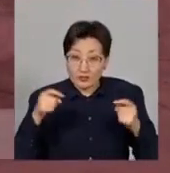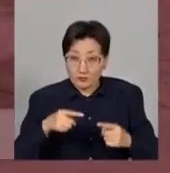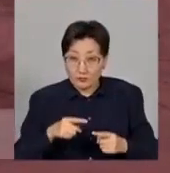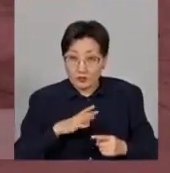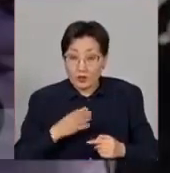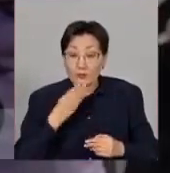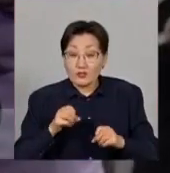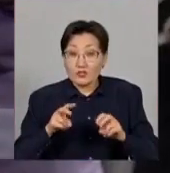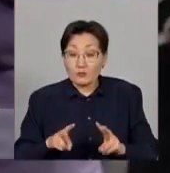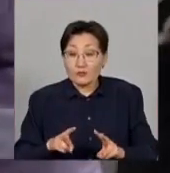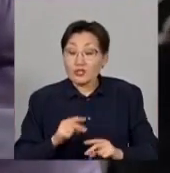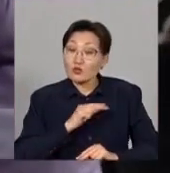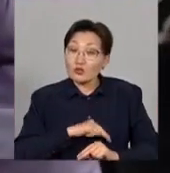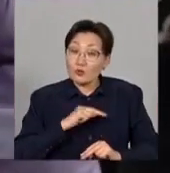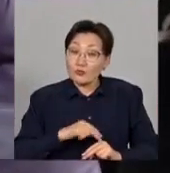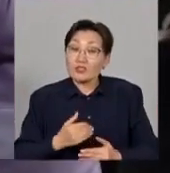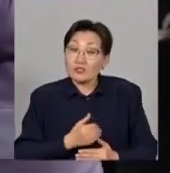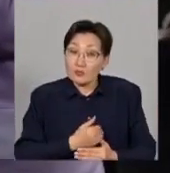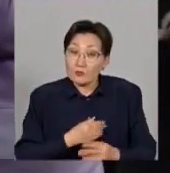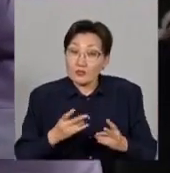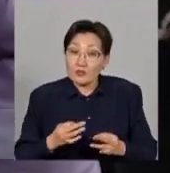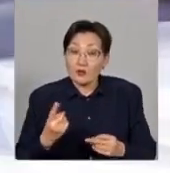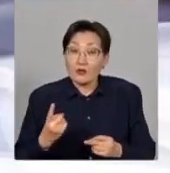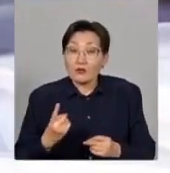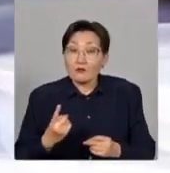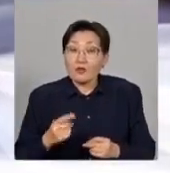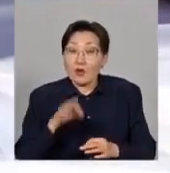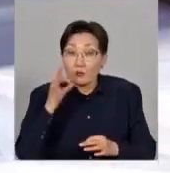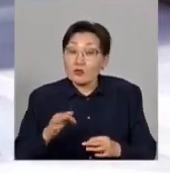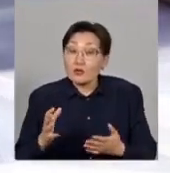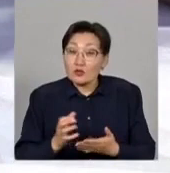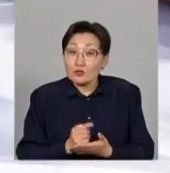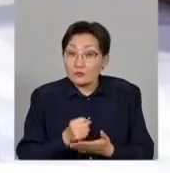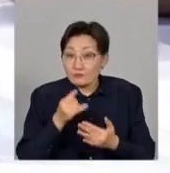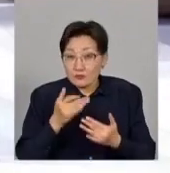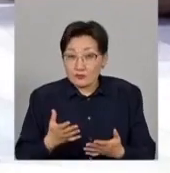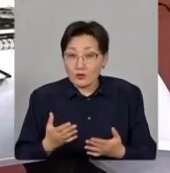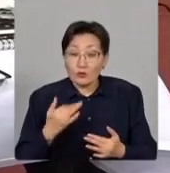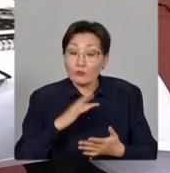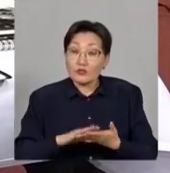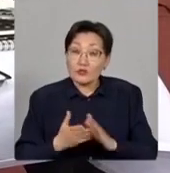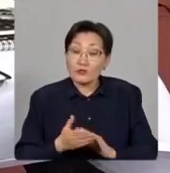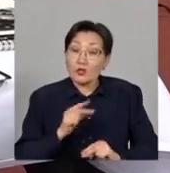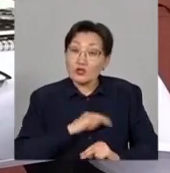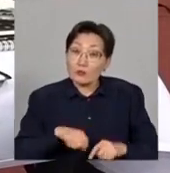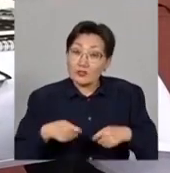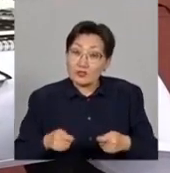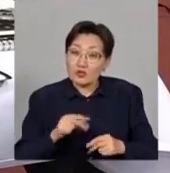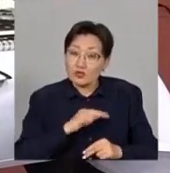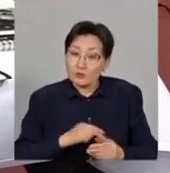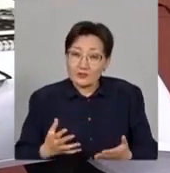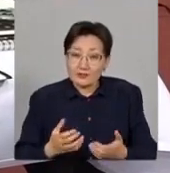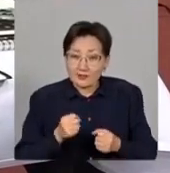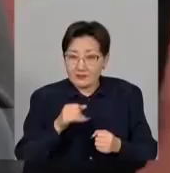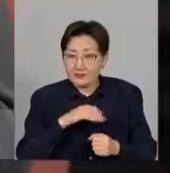Айтуынша, өз мамандығы бойынша жұмыс тегісі келеді. Бірақ бір әттеңі тәжірибесі жоқ. Сондықтан көп жағдайда оны жұмыс берушілер жұмысқа